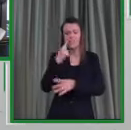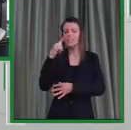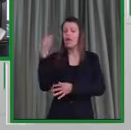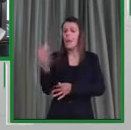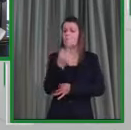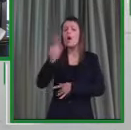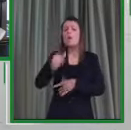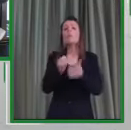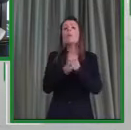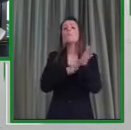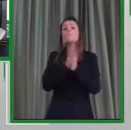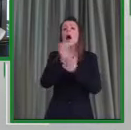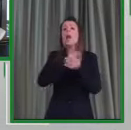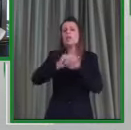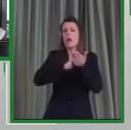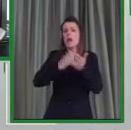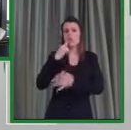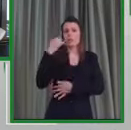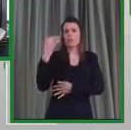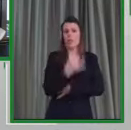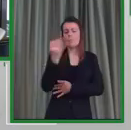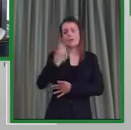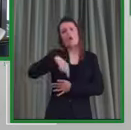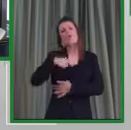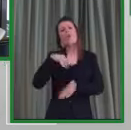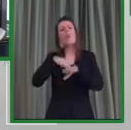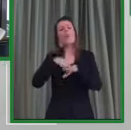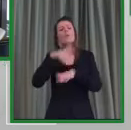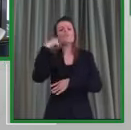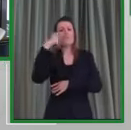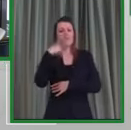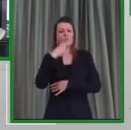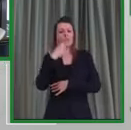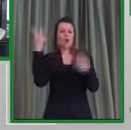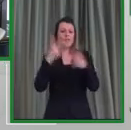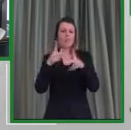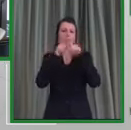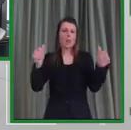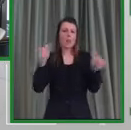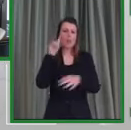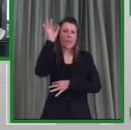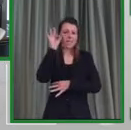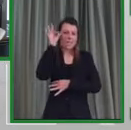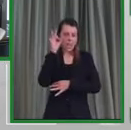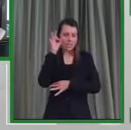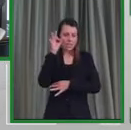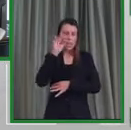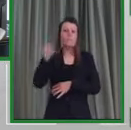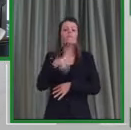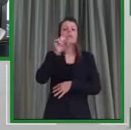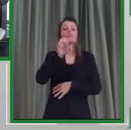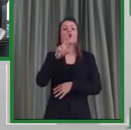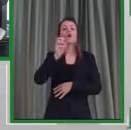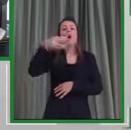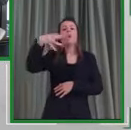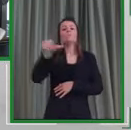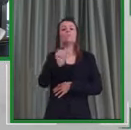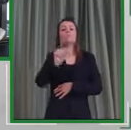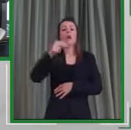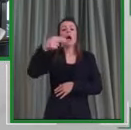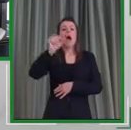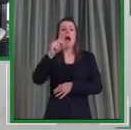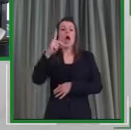mani utilizziamo un video in inglese jerome adams che direttamente